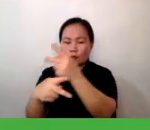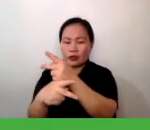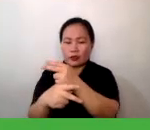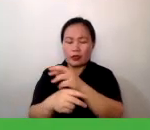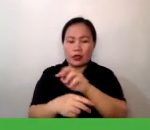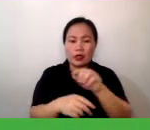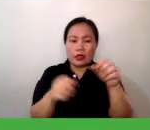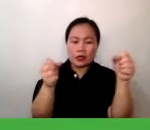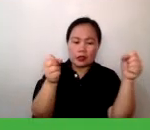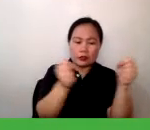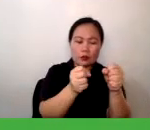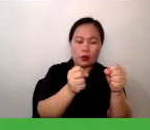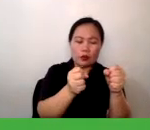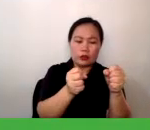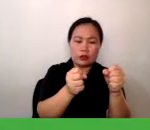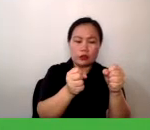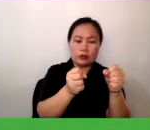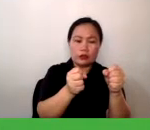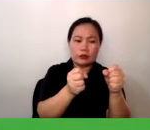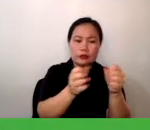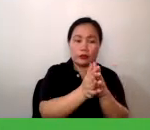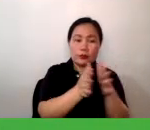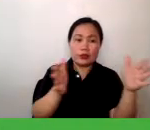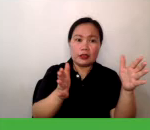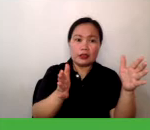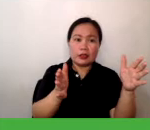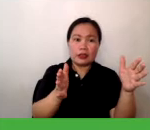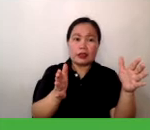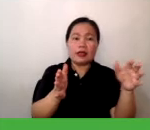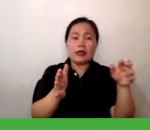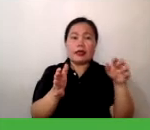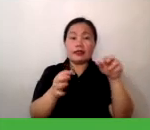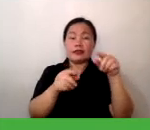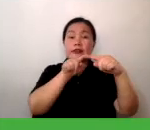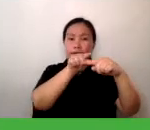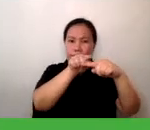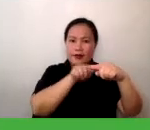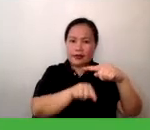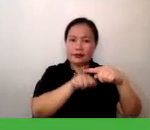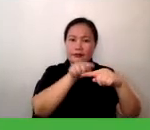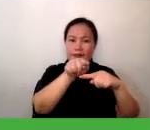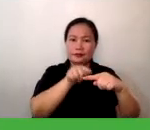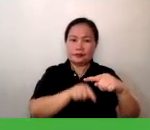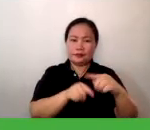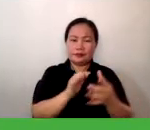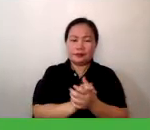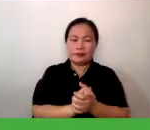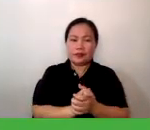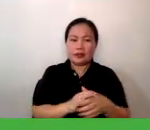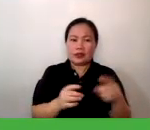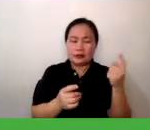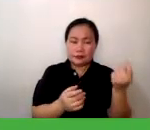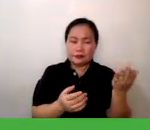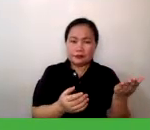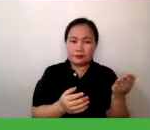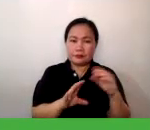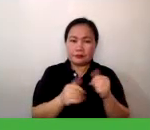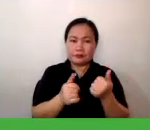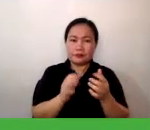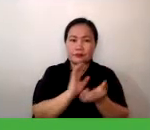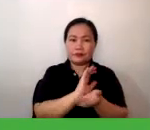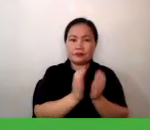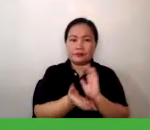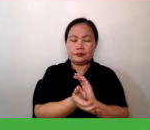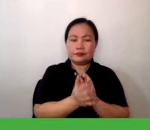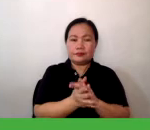Pag pakaliwa, smaller to bigger unit, we are actually dividing. Okay? So, this is how